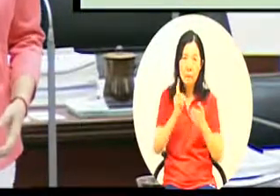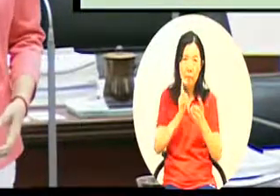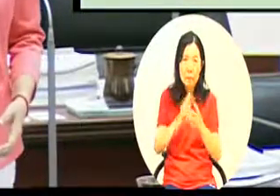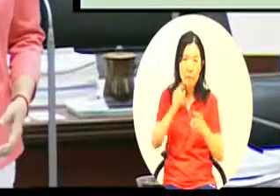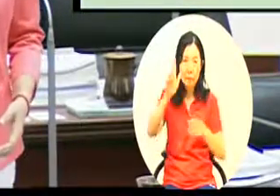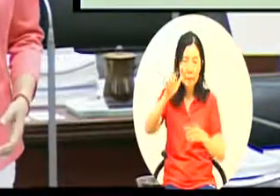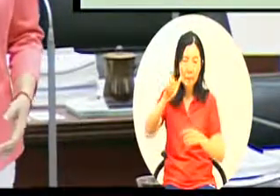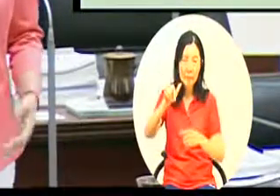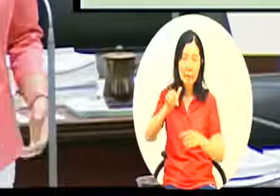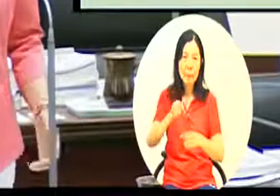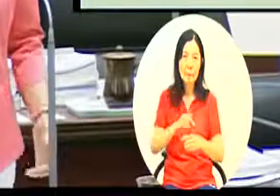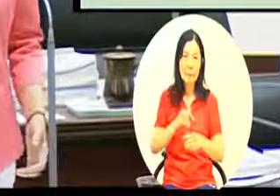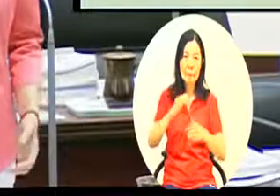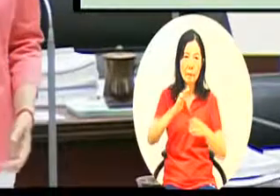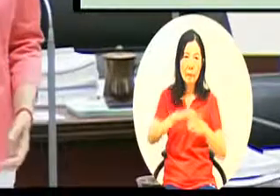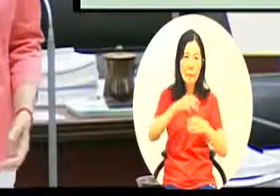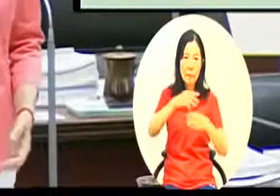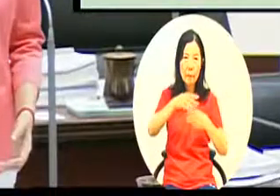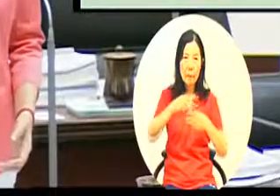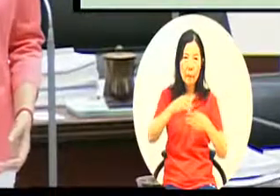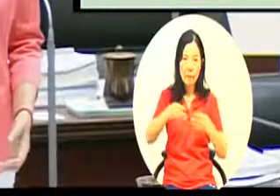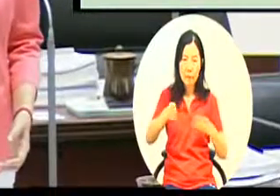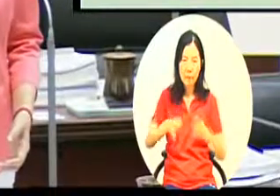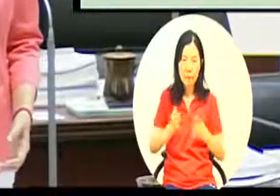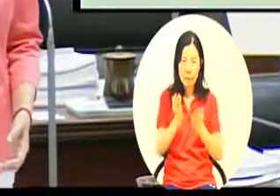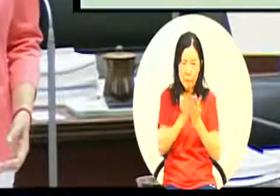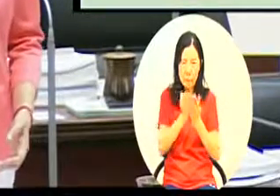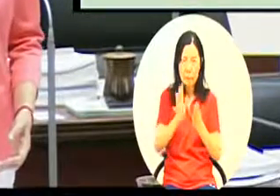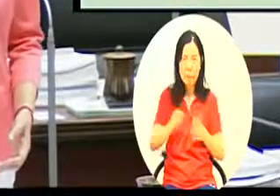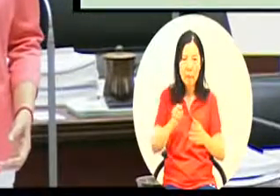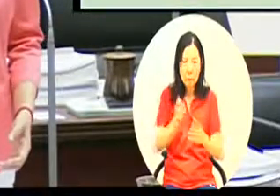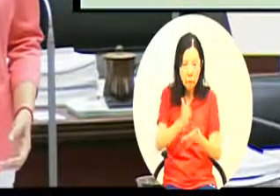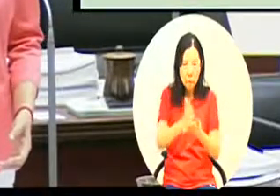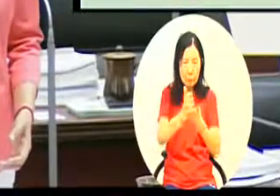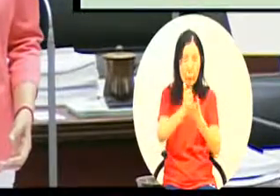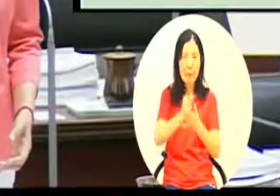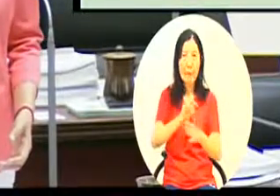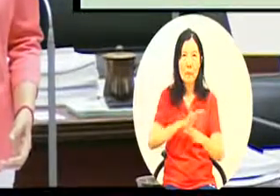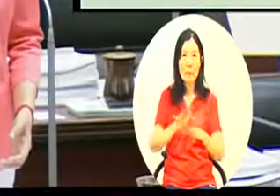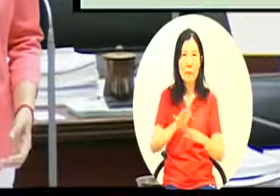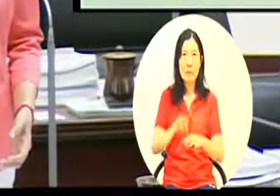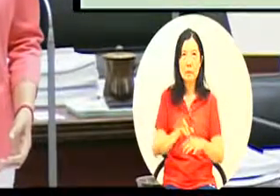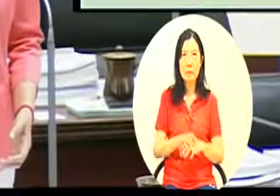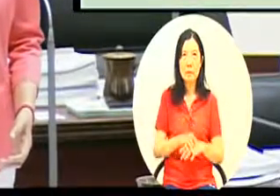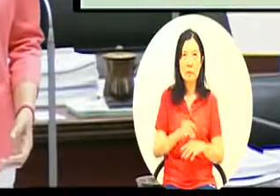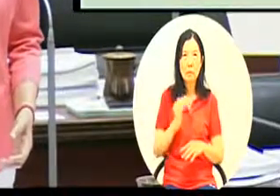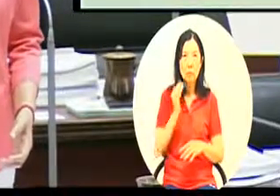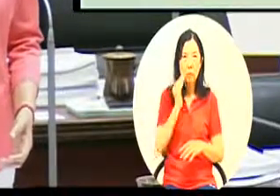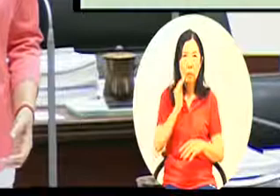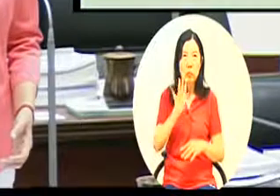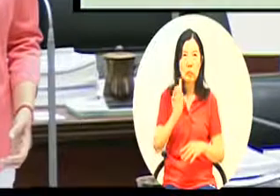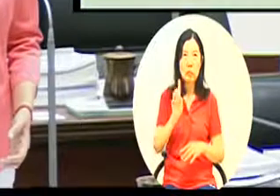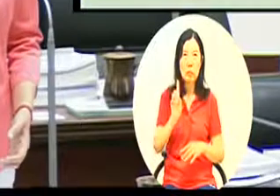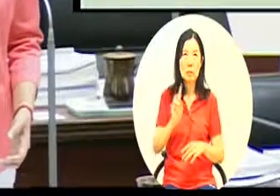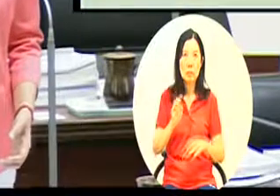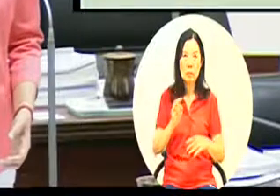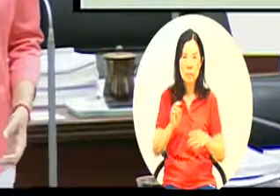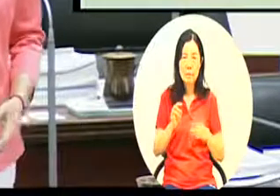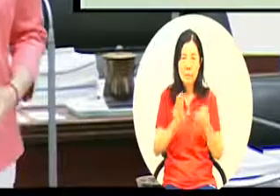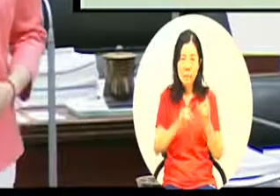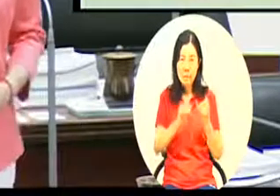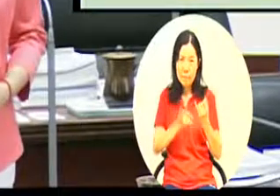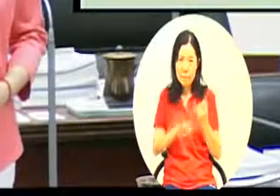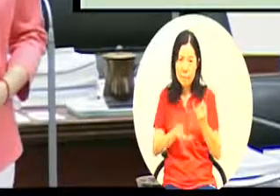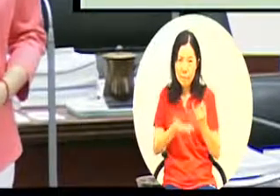呢，对补习班的老师也好，都是很崇拜的吼，觉得是，所以呢，如果有任何的举动呢，他